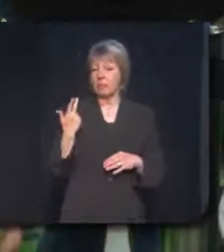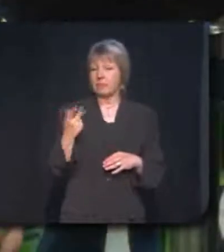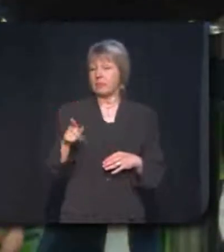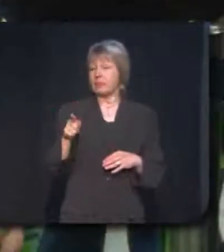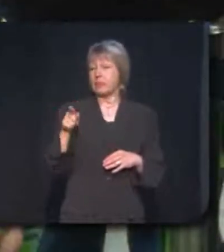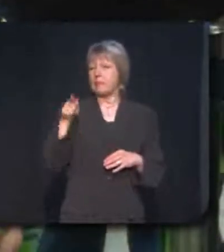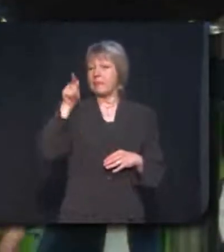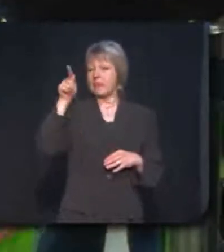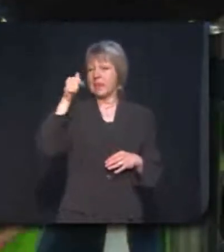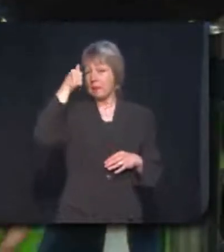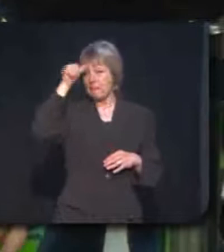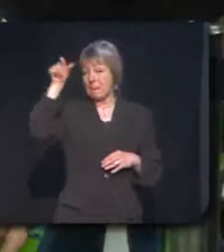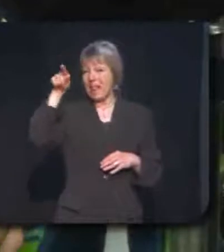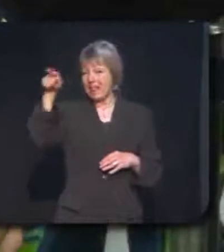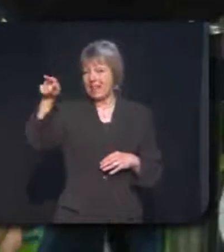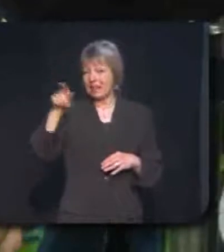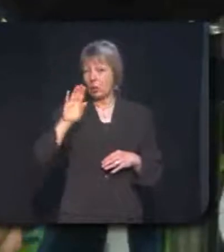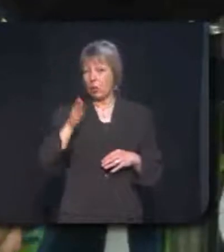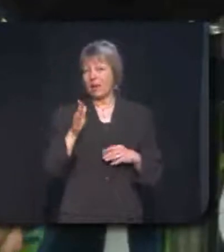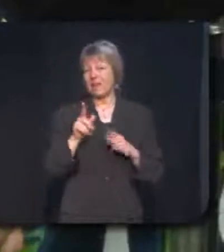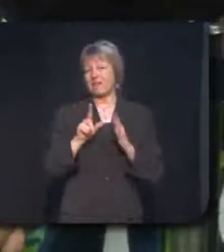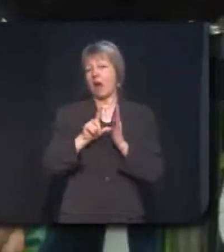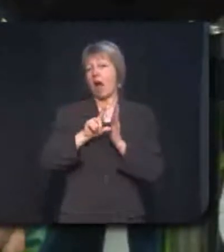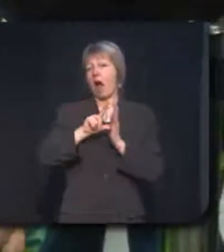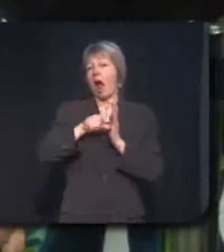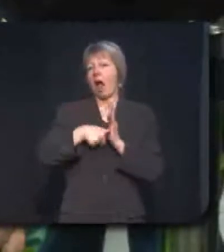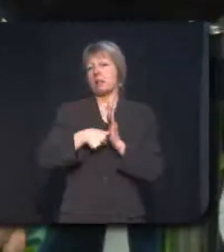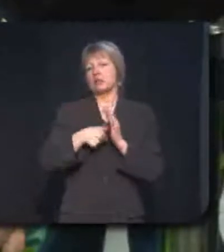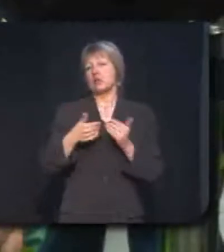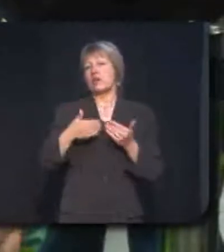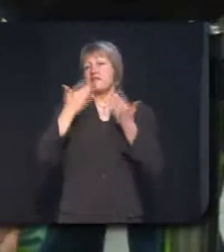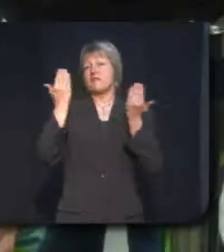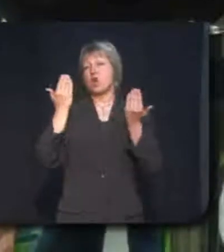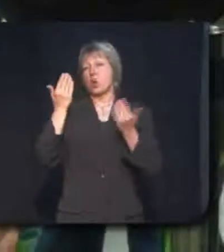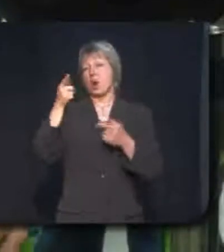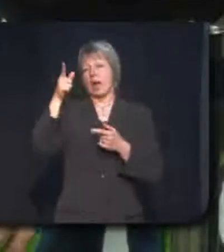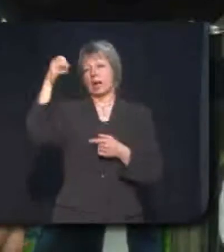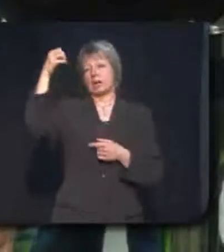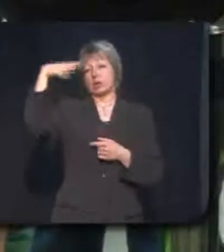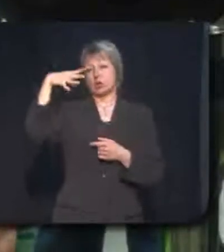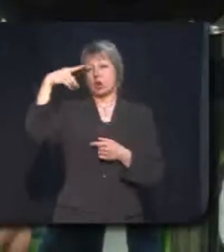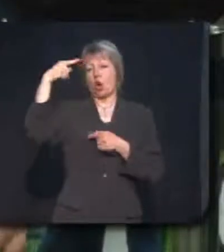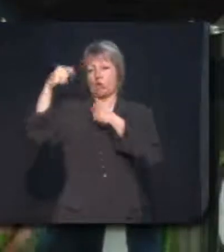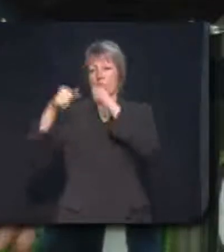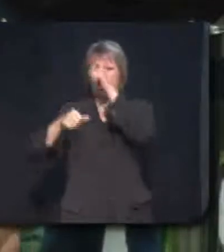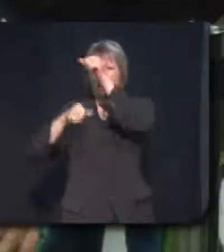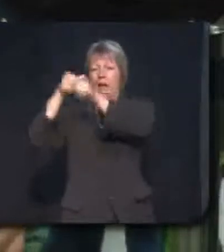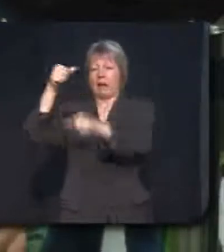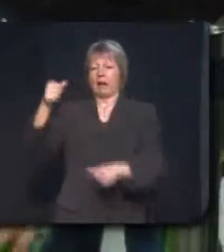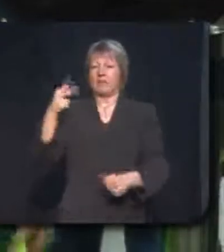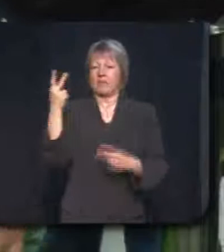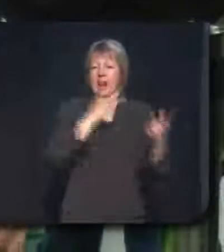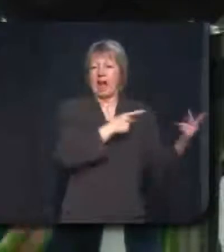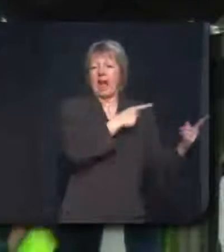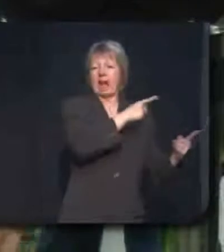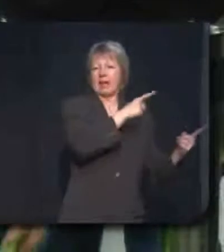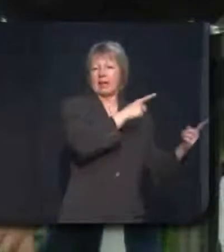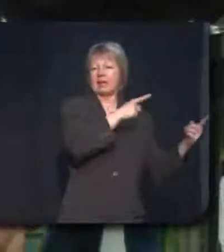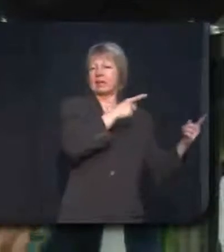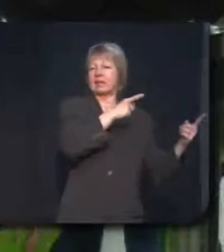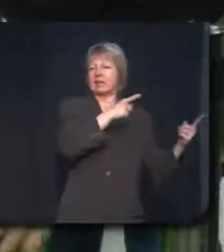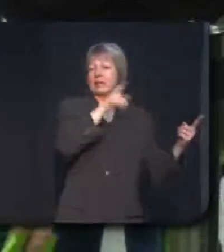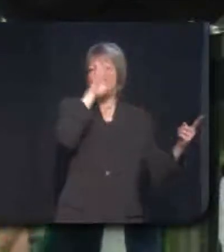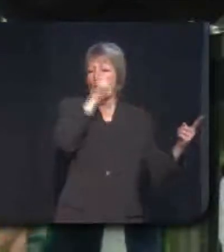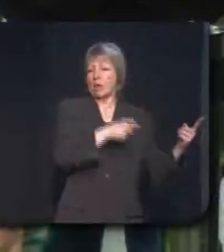die Sonne etwa eine halbe Stunde früher auf und untergeht als in Köln als Beispiel aber ich persönlich bin